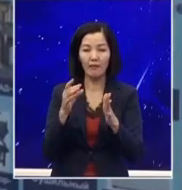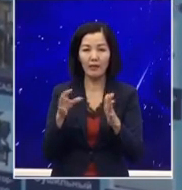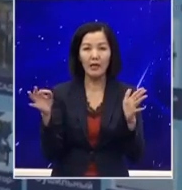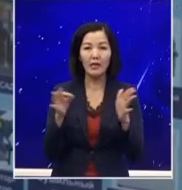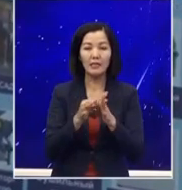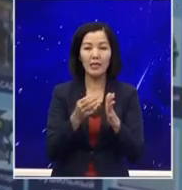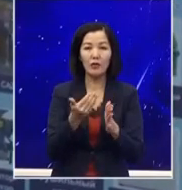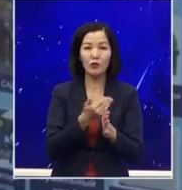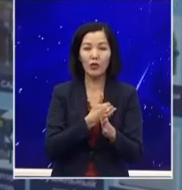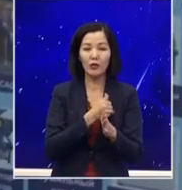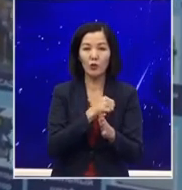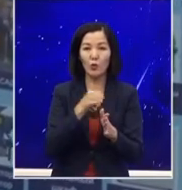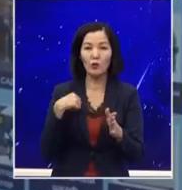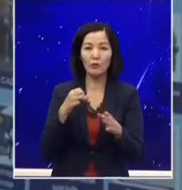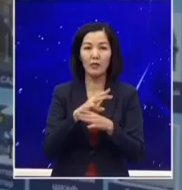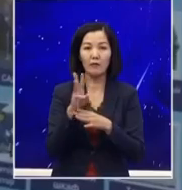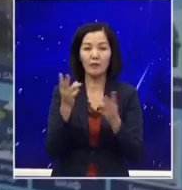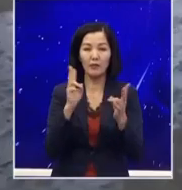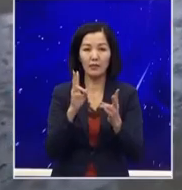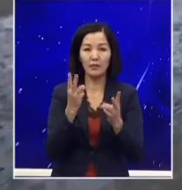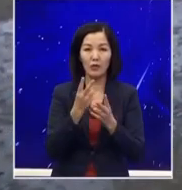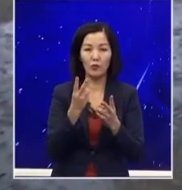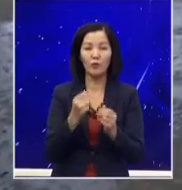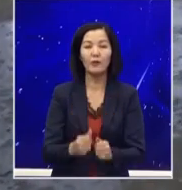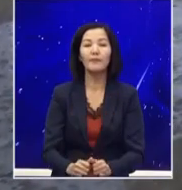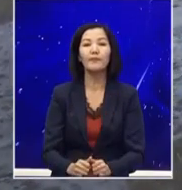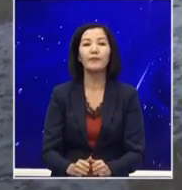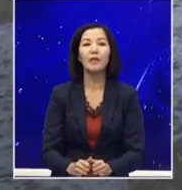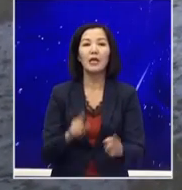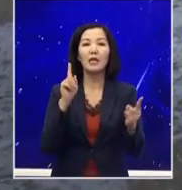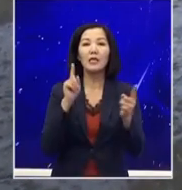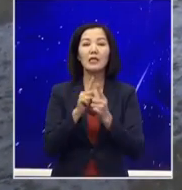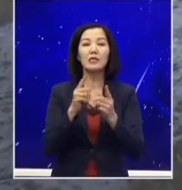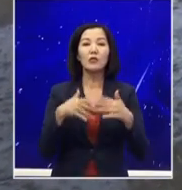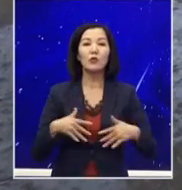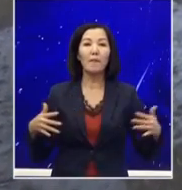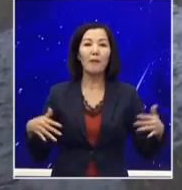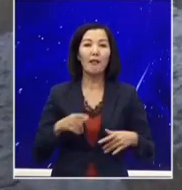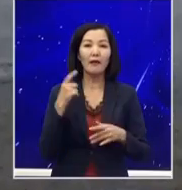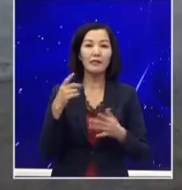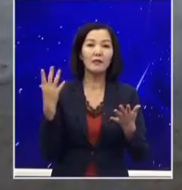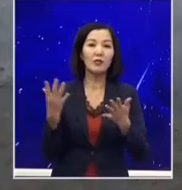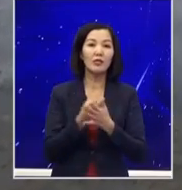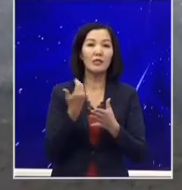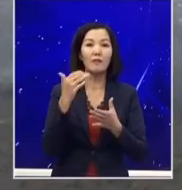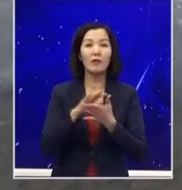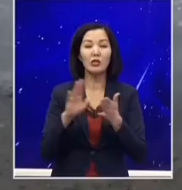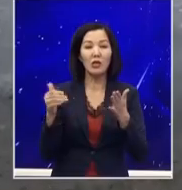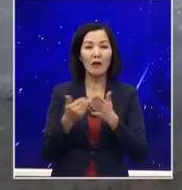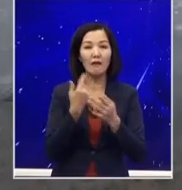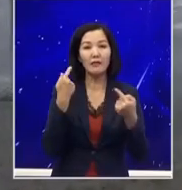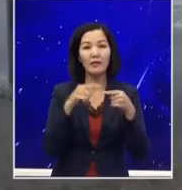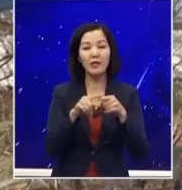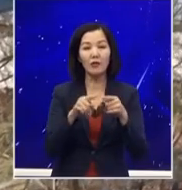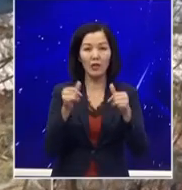мақсат сұранысты өзіміз қамтамасыз ету. Басқосуда мал шаруашылығындағы жетістіктер де таныстырылды. Жаңа технология